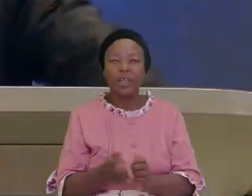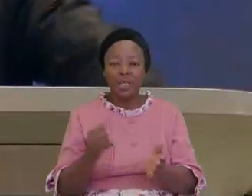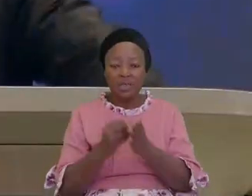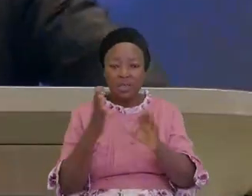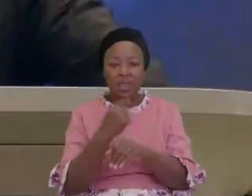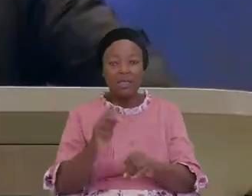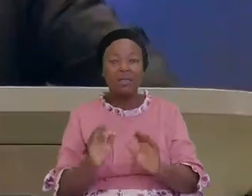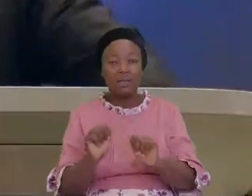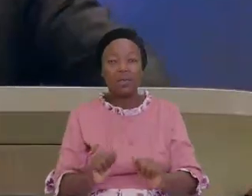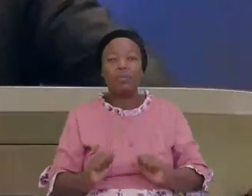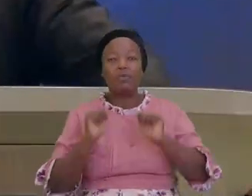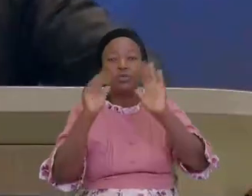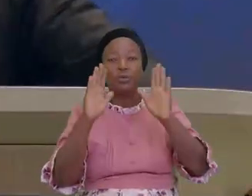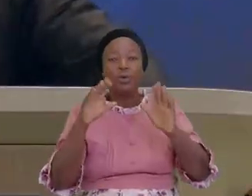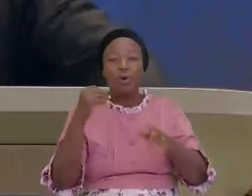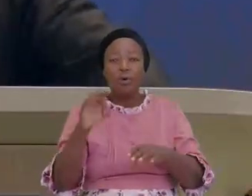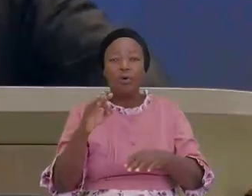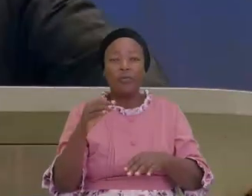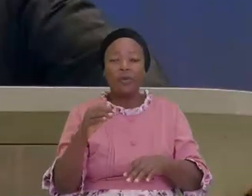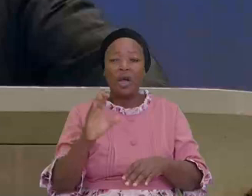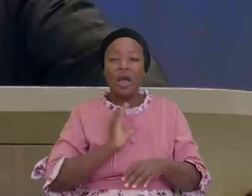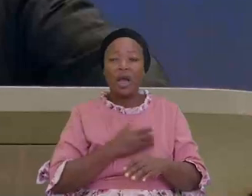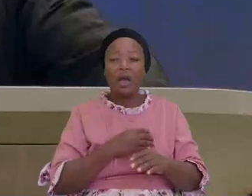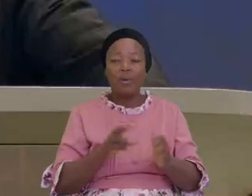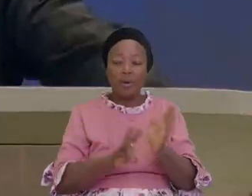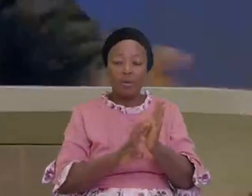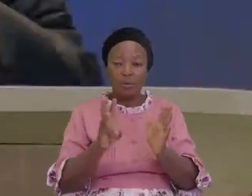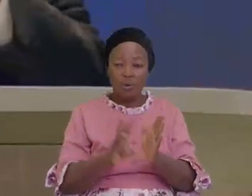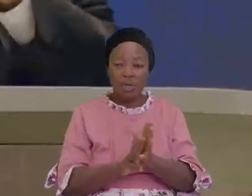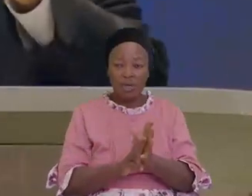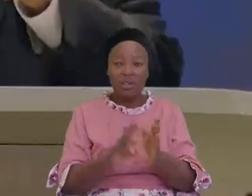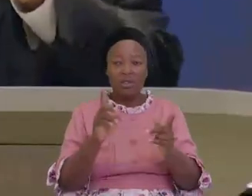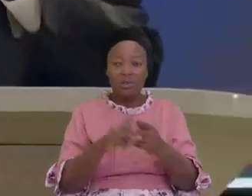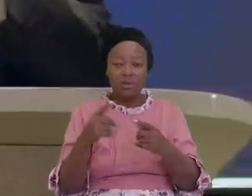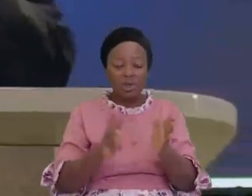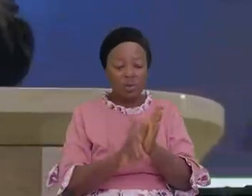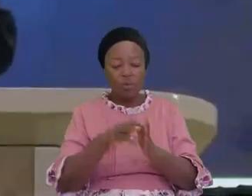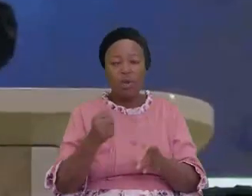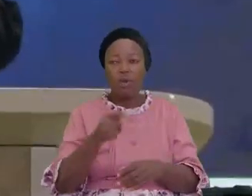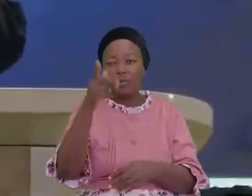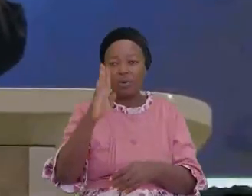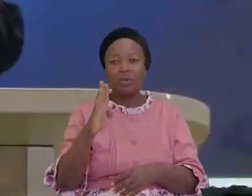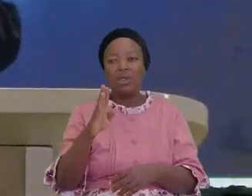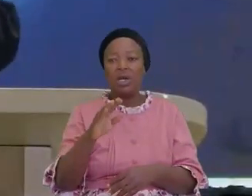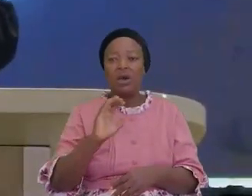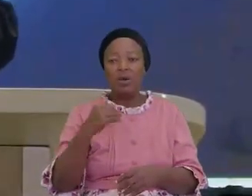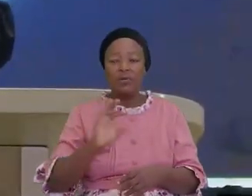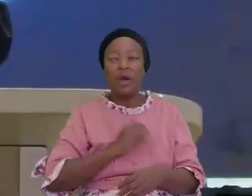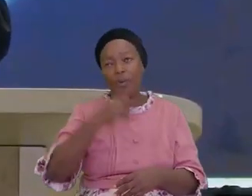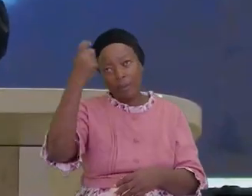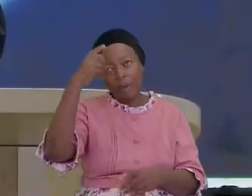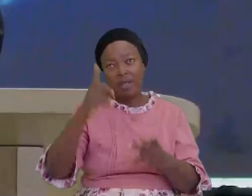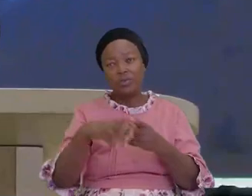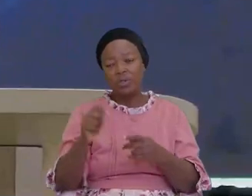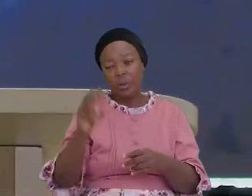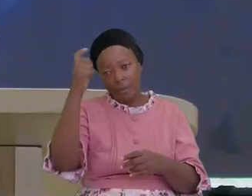C'est la soumission de notre volonté à la volonté de Dieu, de notre pensée à la pensée